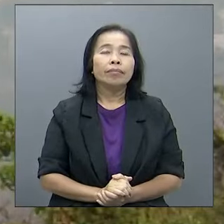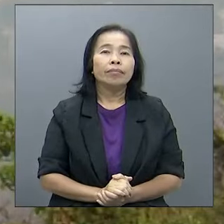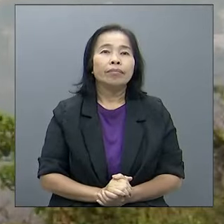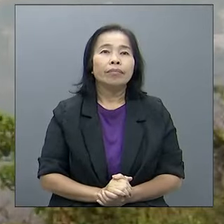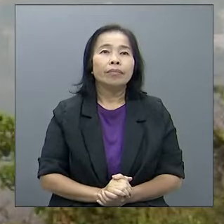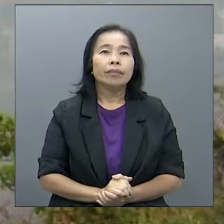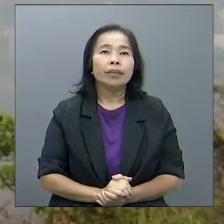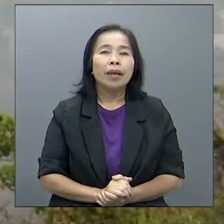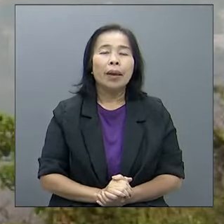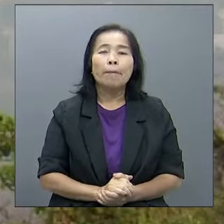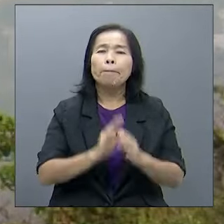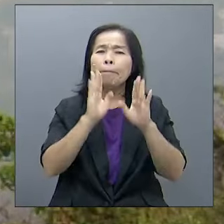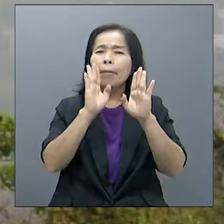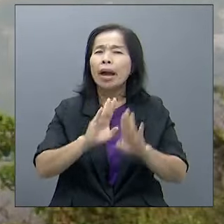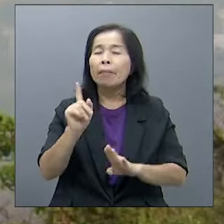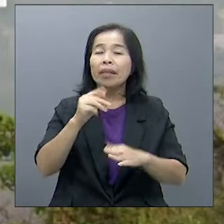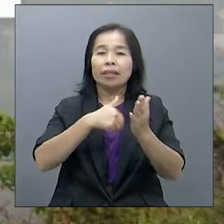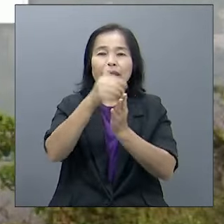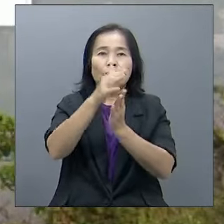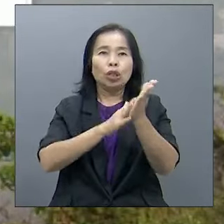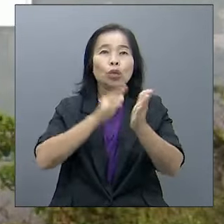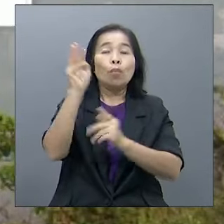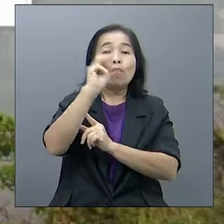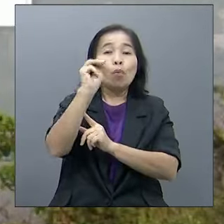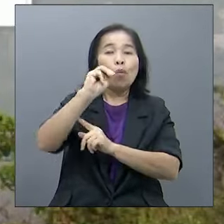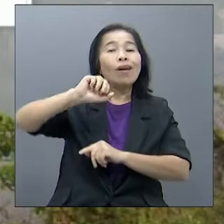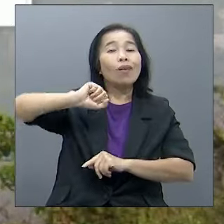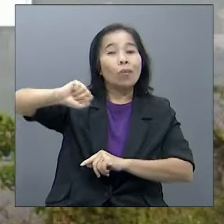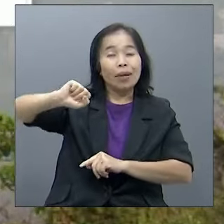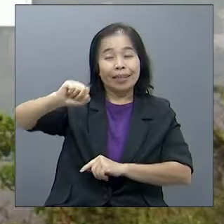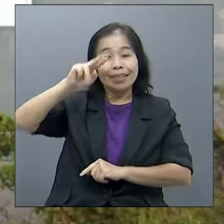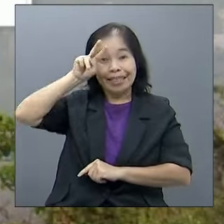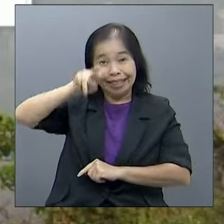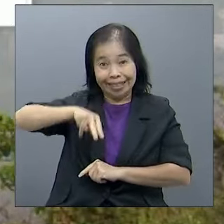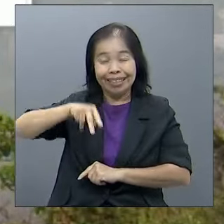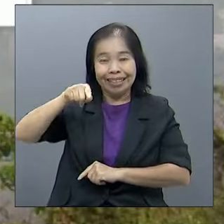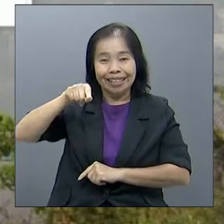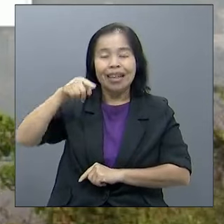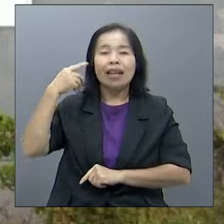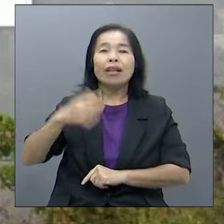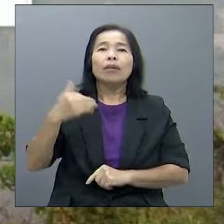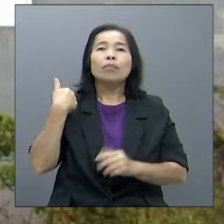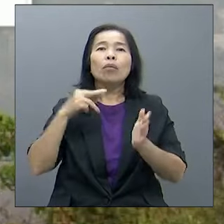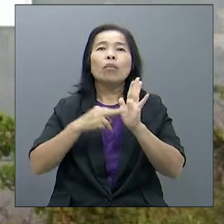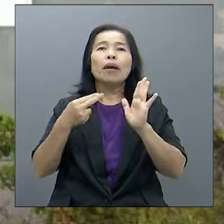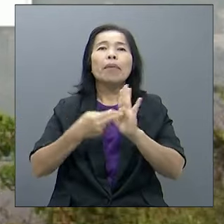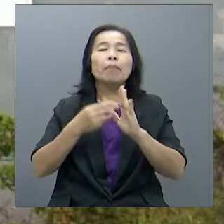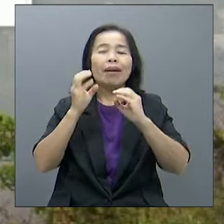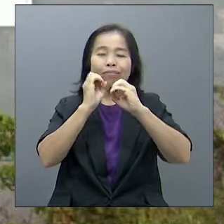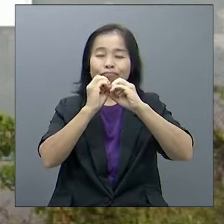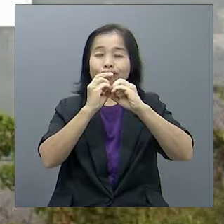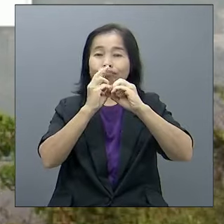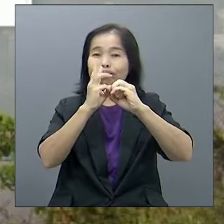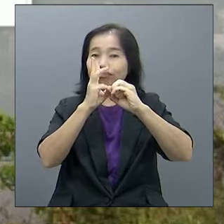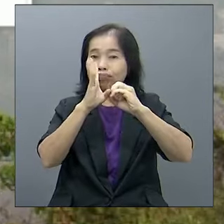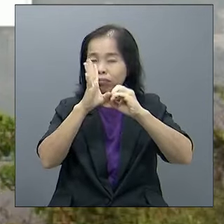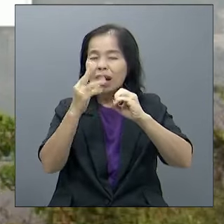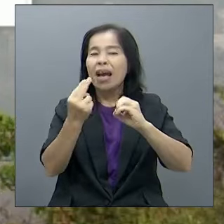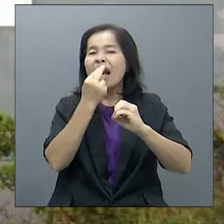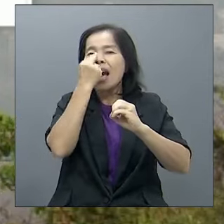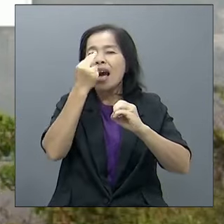ลักษณะระดับสีม่วงด้านขวามือที่คุณผู้ชมเห็นนะคะคือค่าaqiอยู่